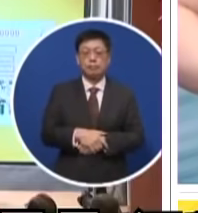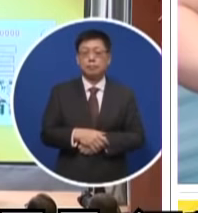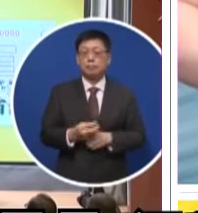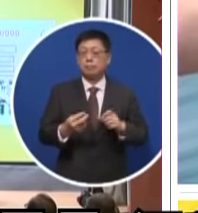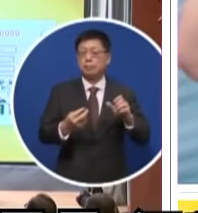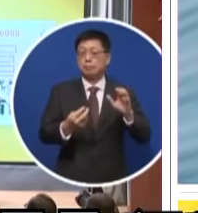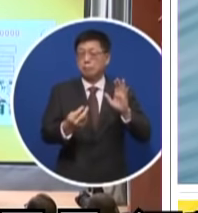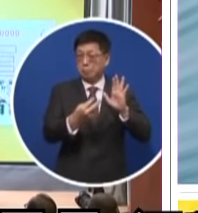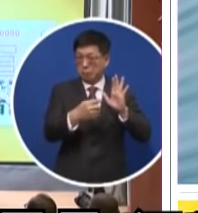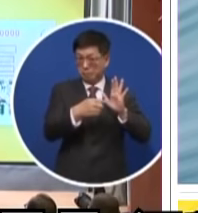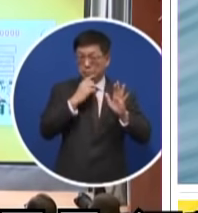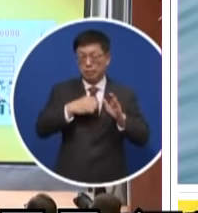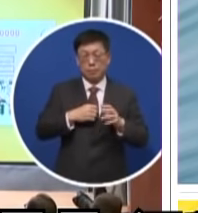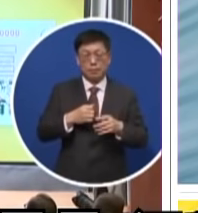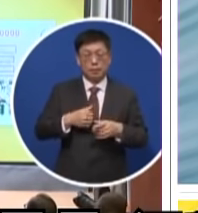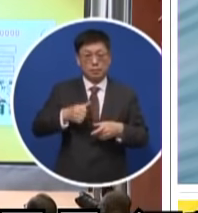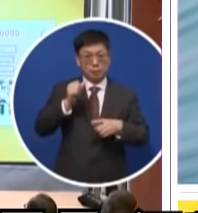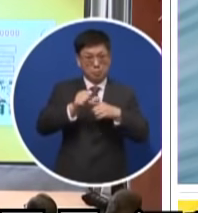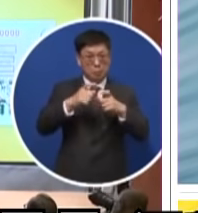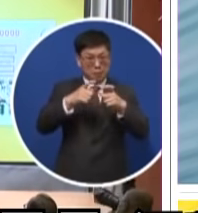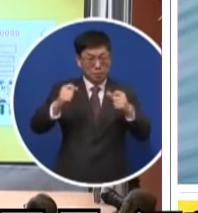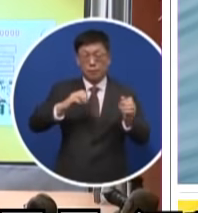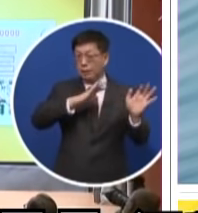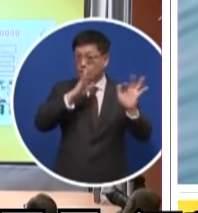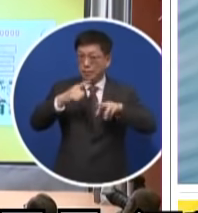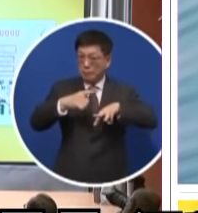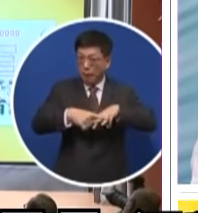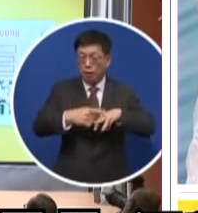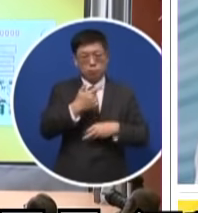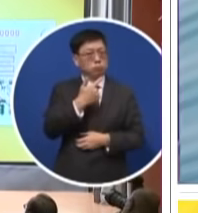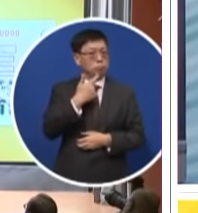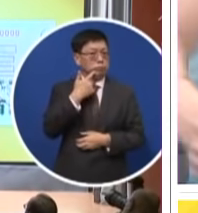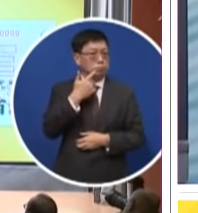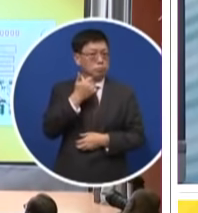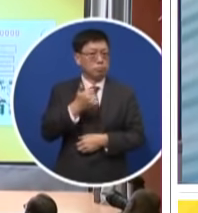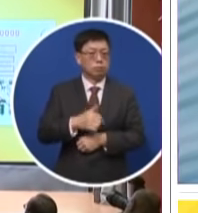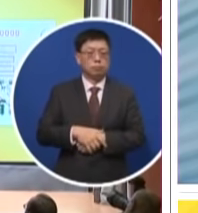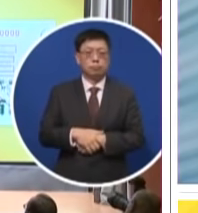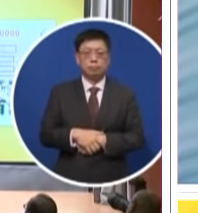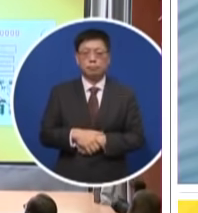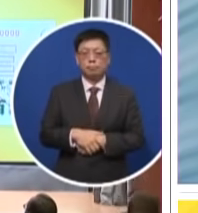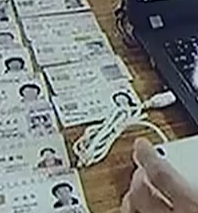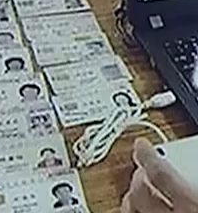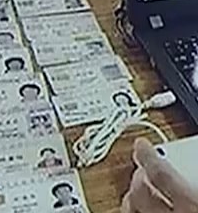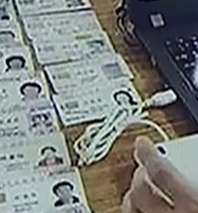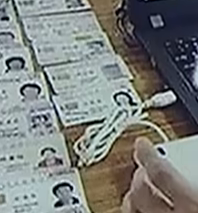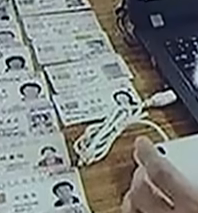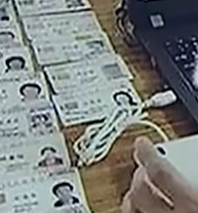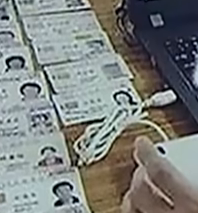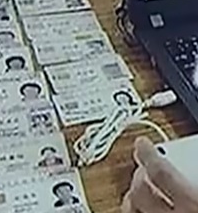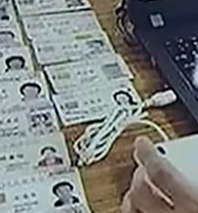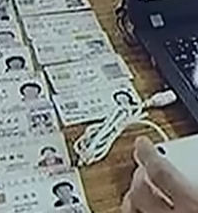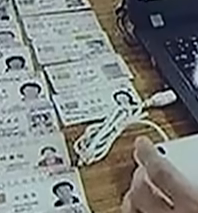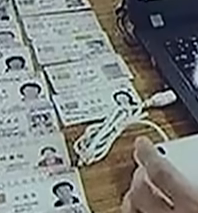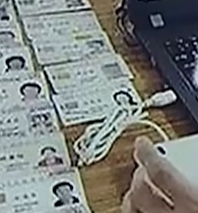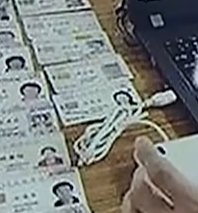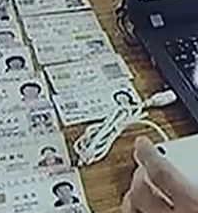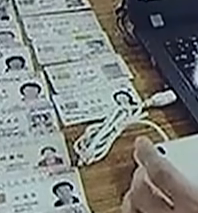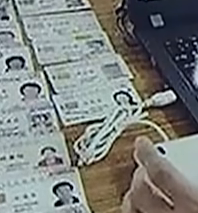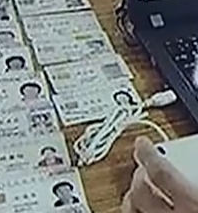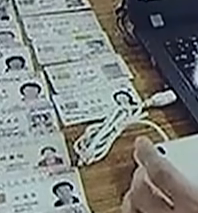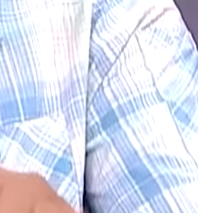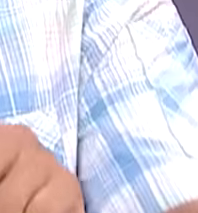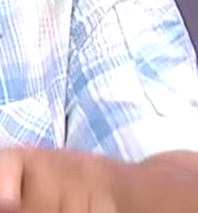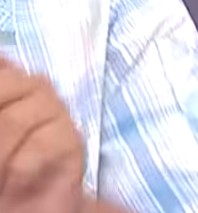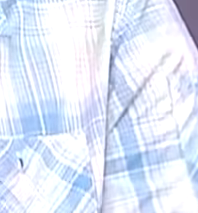心呐、啊。谢谢李长，我听到李长这样讲话哦， 其实前 真的很辛苦啊。 前子，你看到刚刚李长讲到一个重点，我们其实整个社会的民调